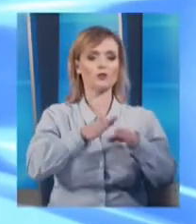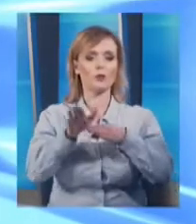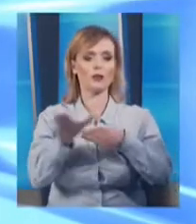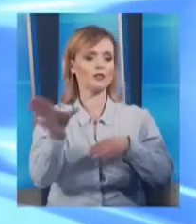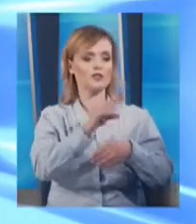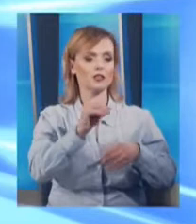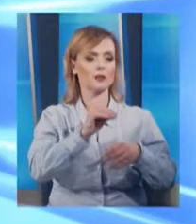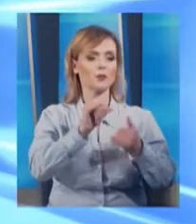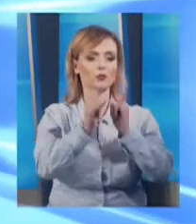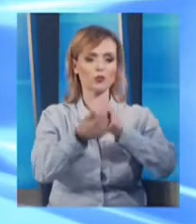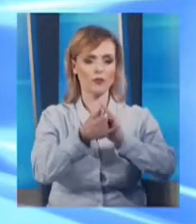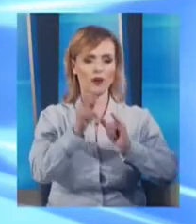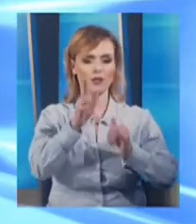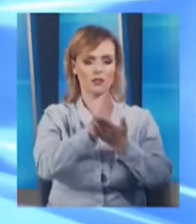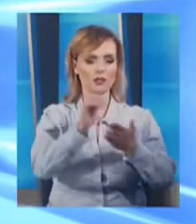dar...